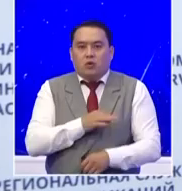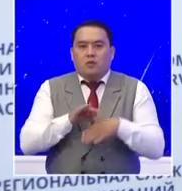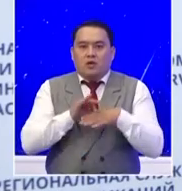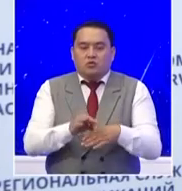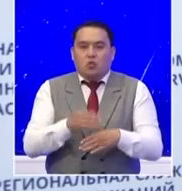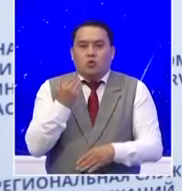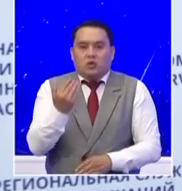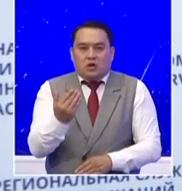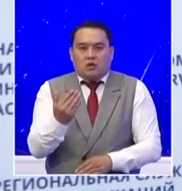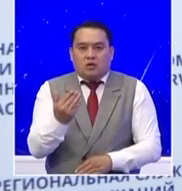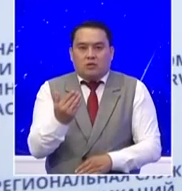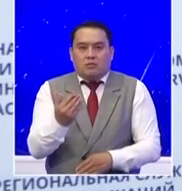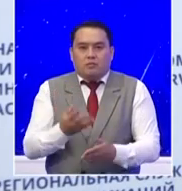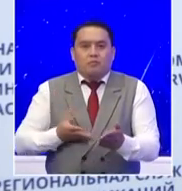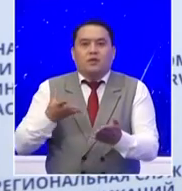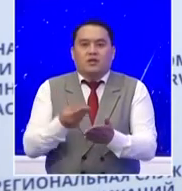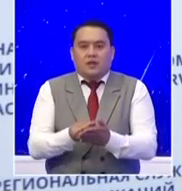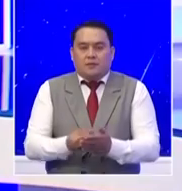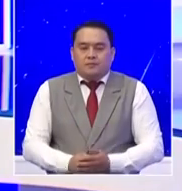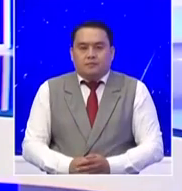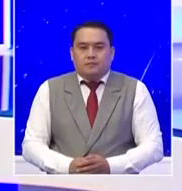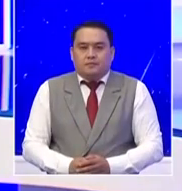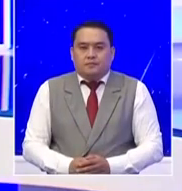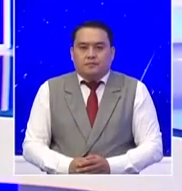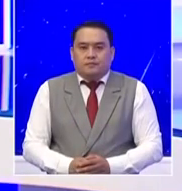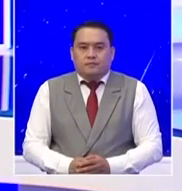них на платной основе.